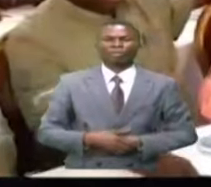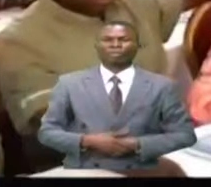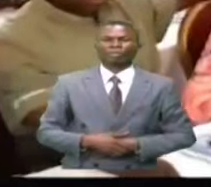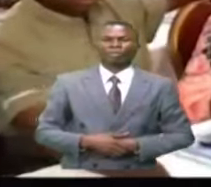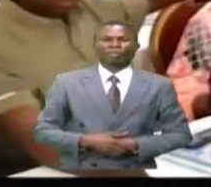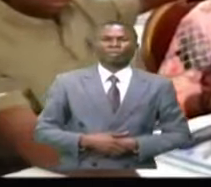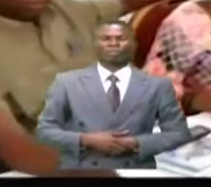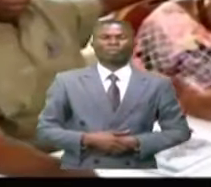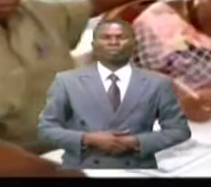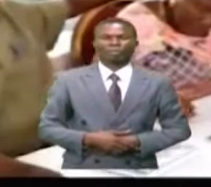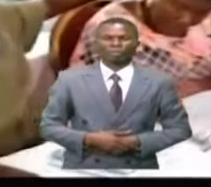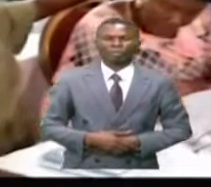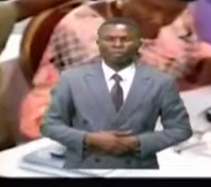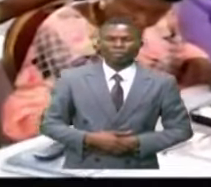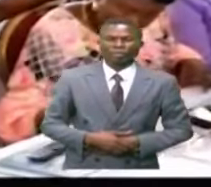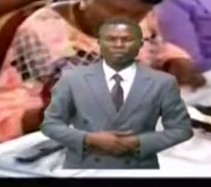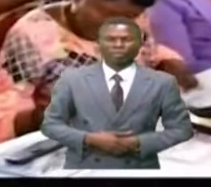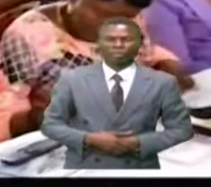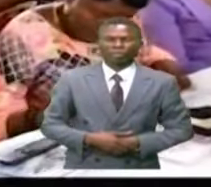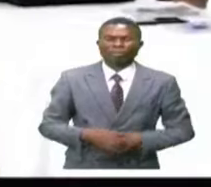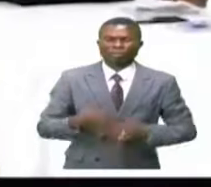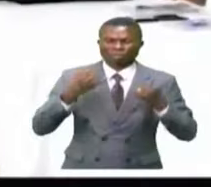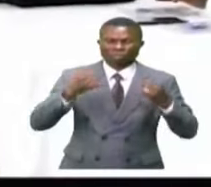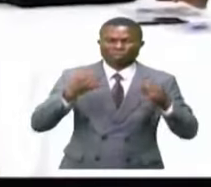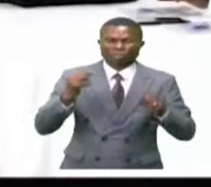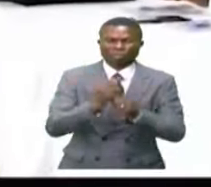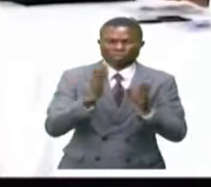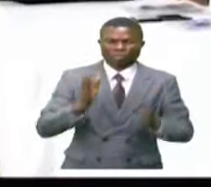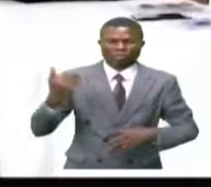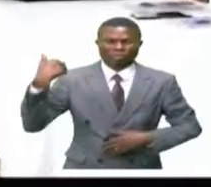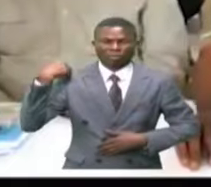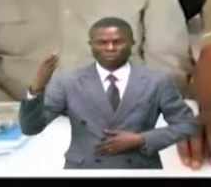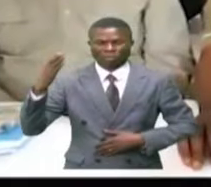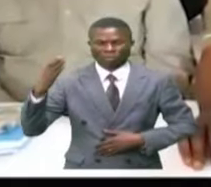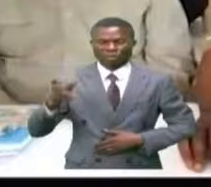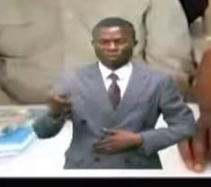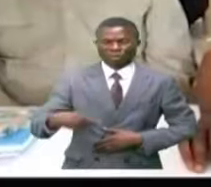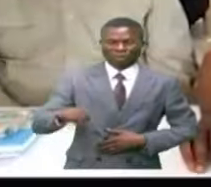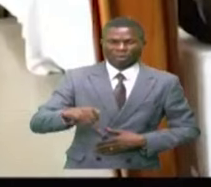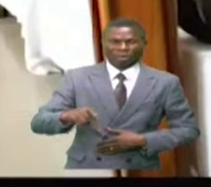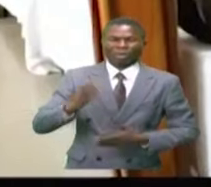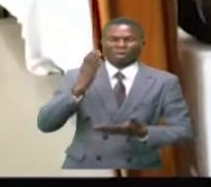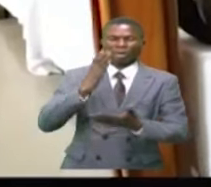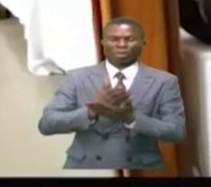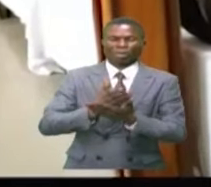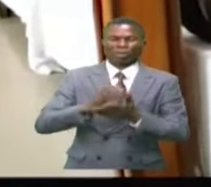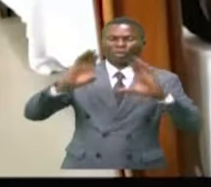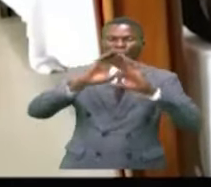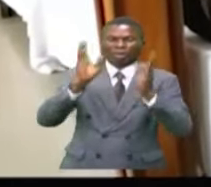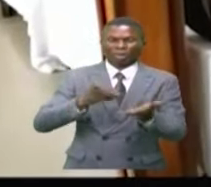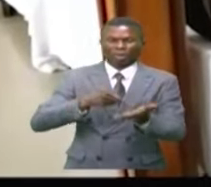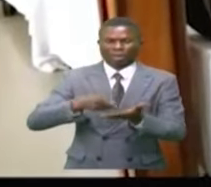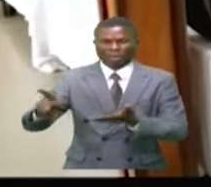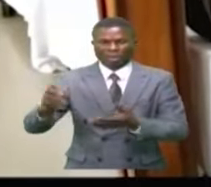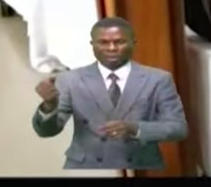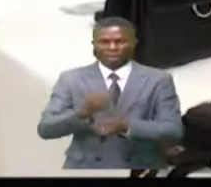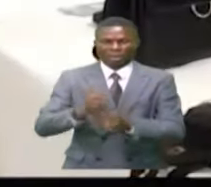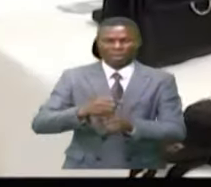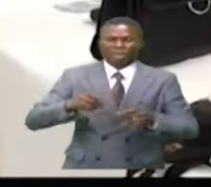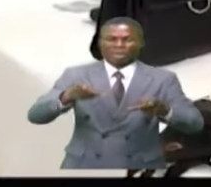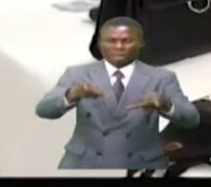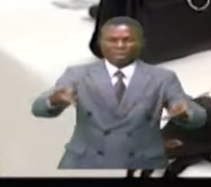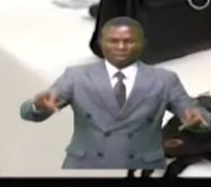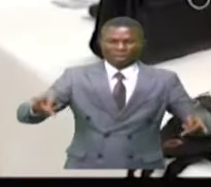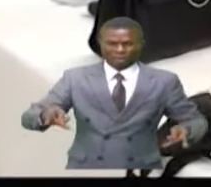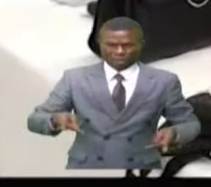Il s'agit d'améliorer les niveaux d'information des acteurs publics provinciaux, privés et communautaires sur le paiement pour les services environnementaux